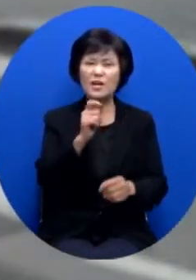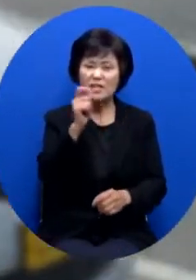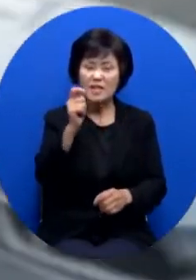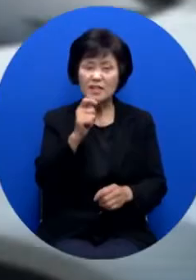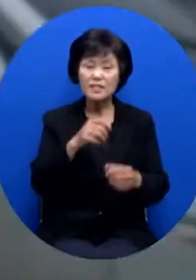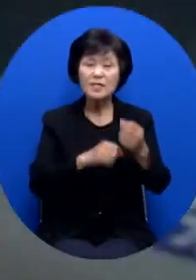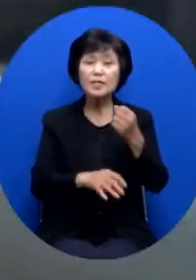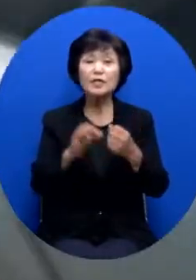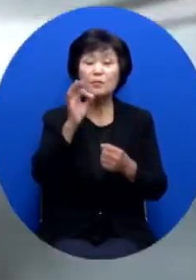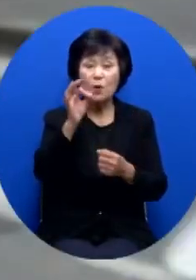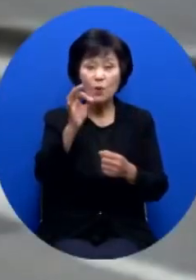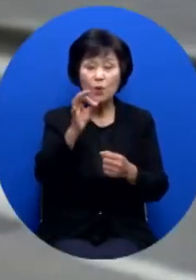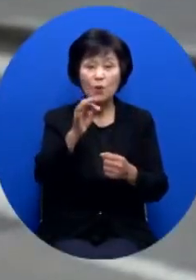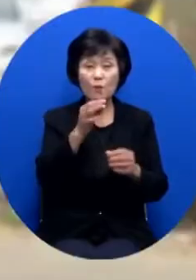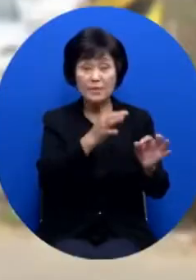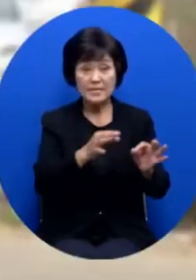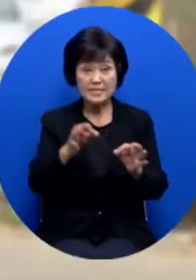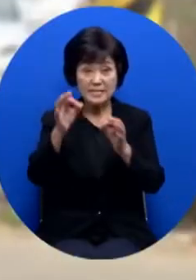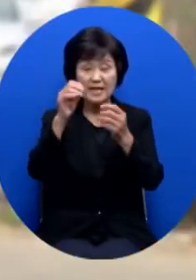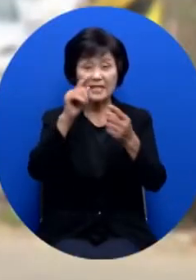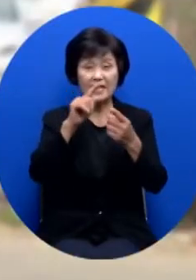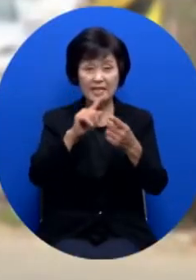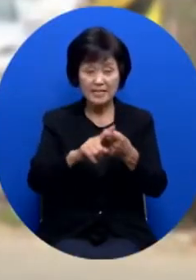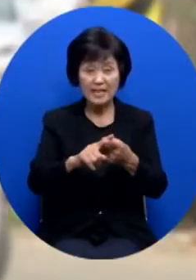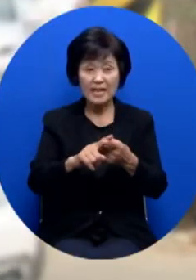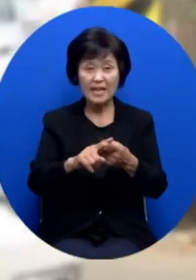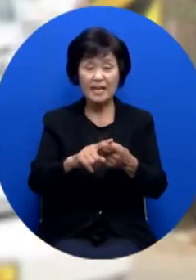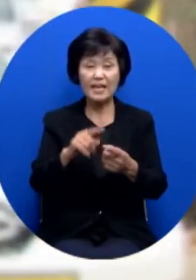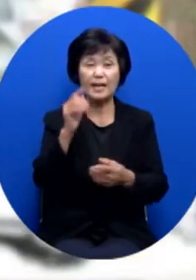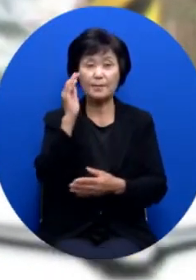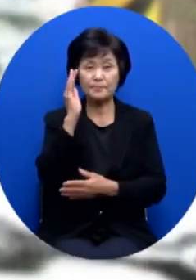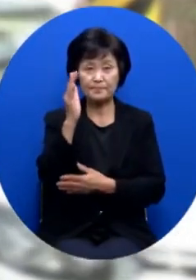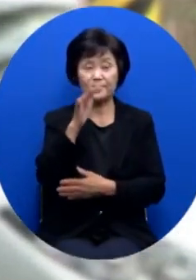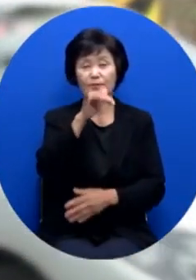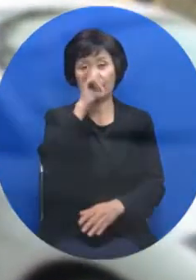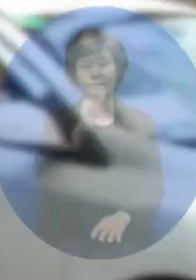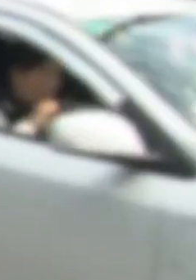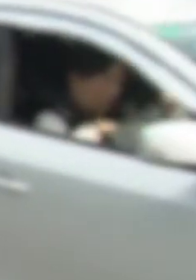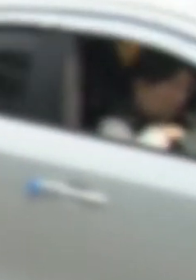행정 절차에 들어갈 계획입니다. 지금까지 소셜브리핑 크리스천 위안 세상보기였습니다.